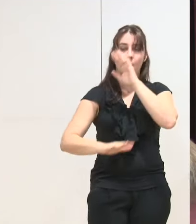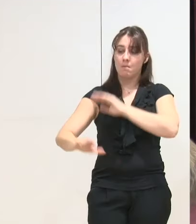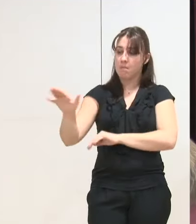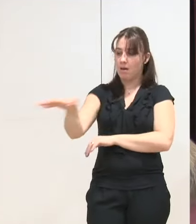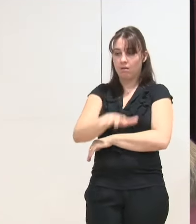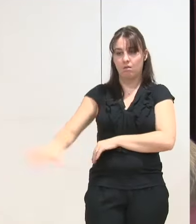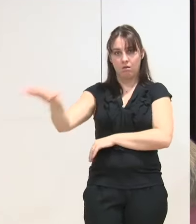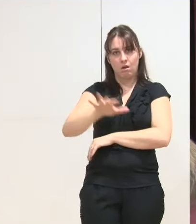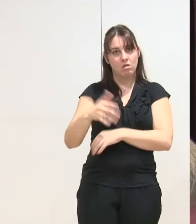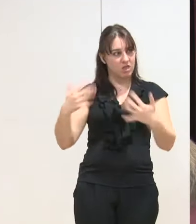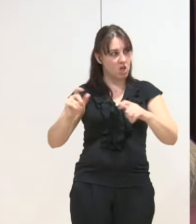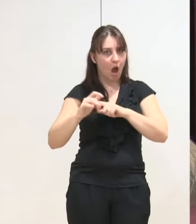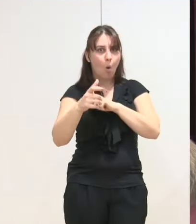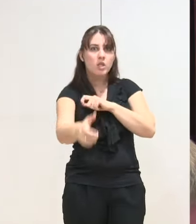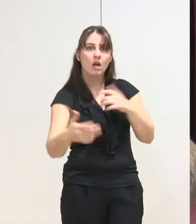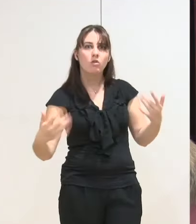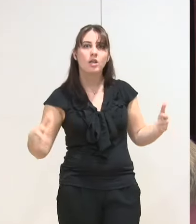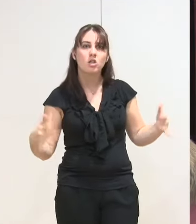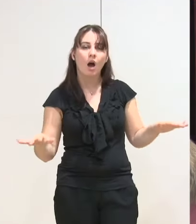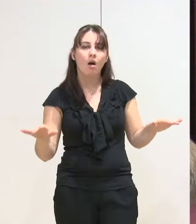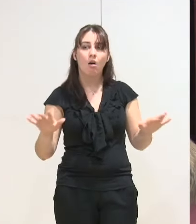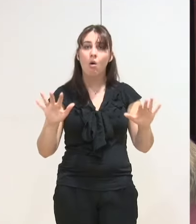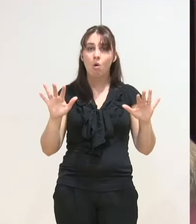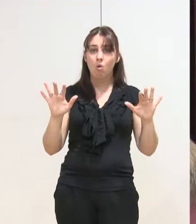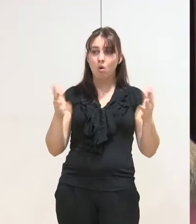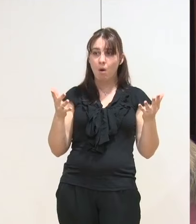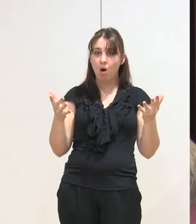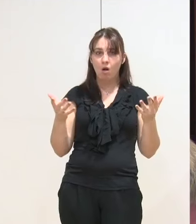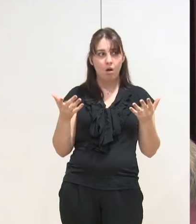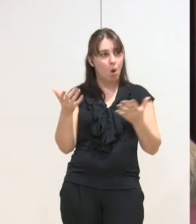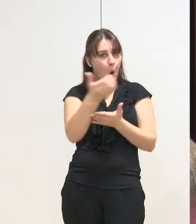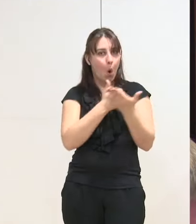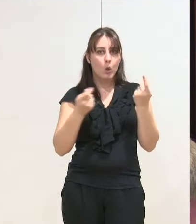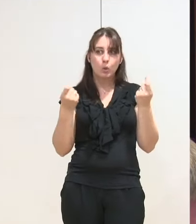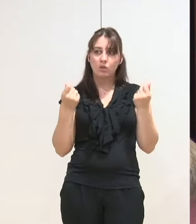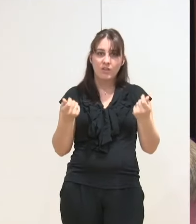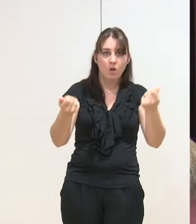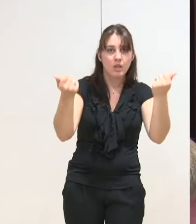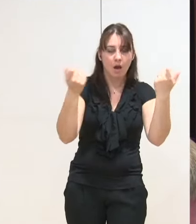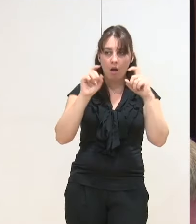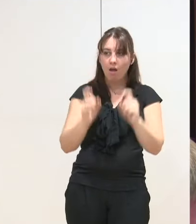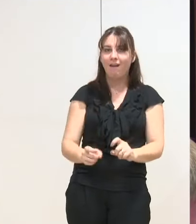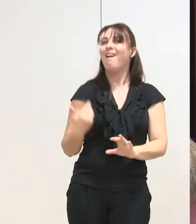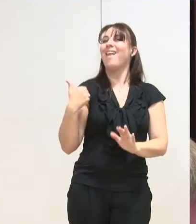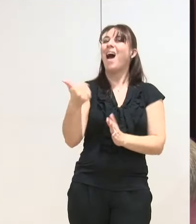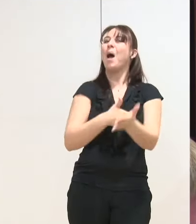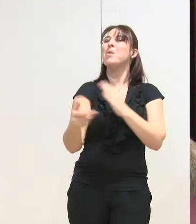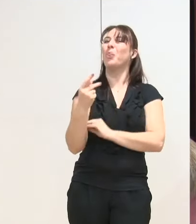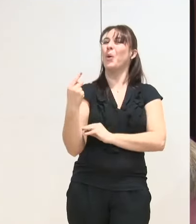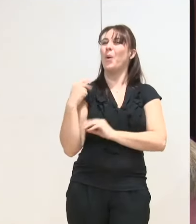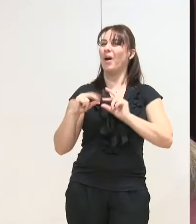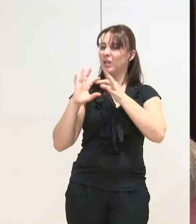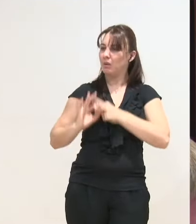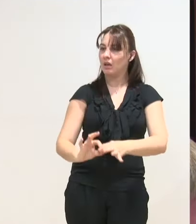une incidence par la disparition de ressources financières pour la ville a d concurrence de la somme que j'ai évoqué pour